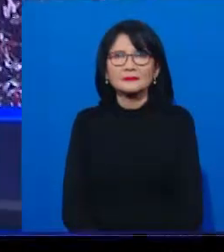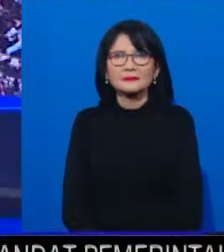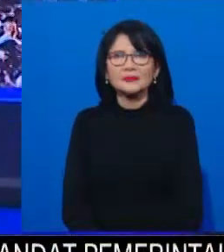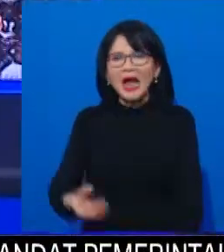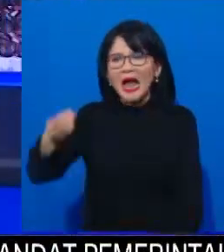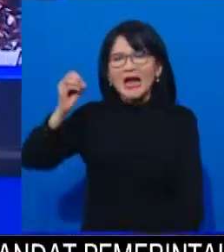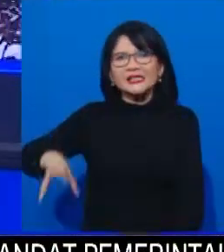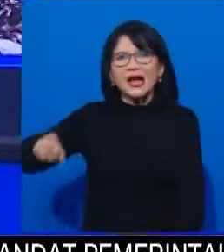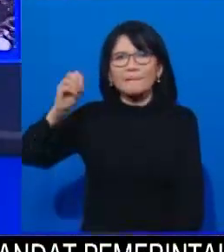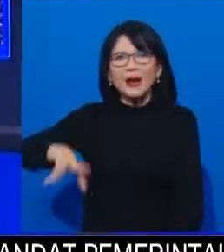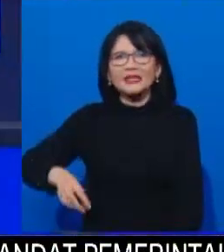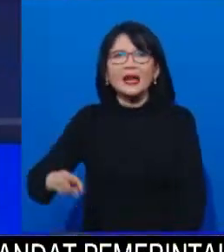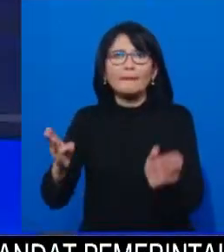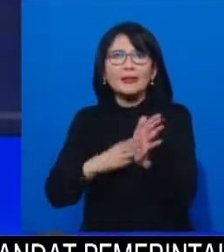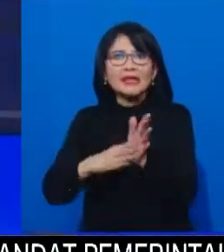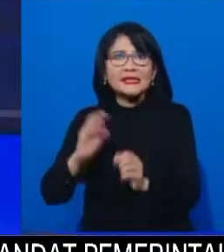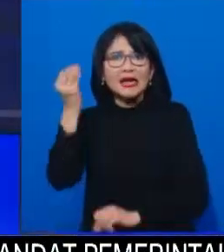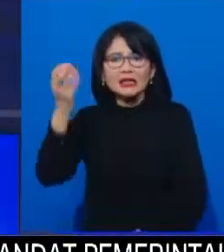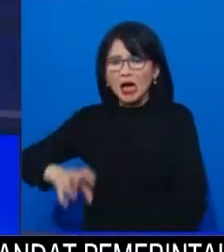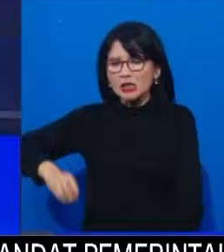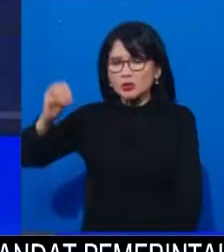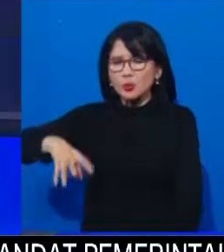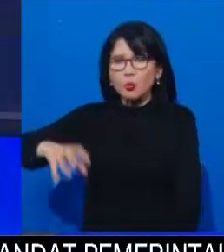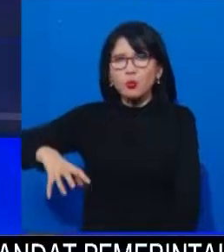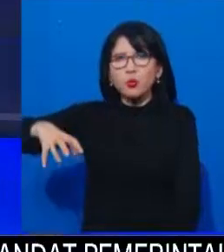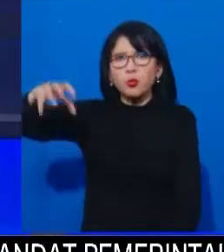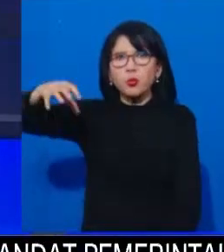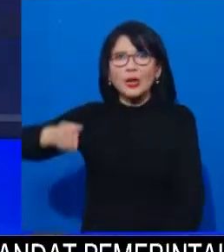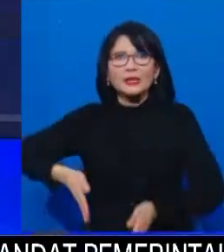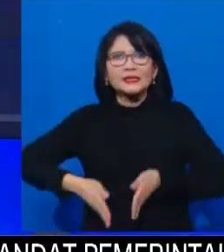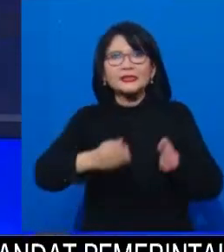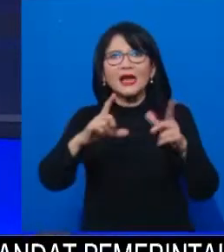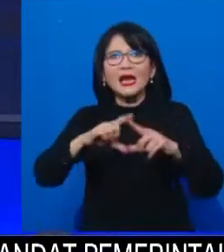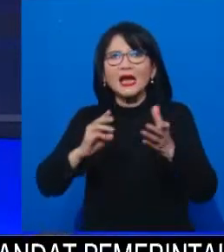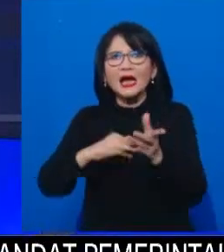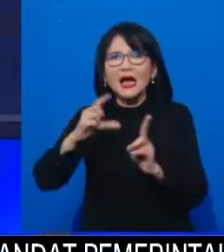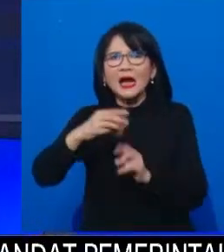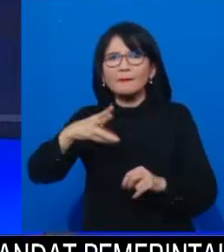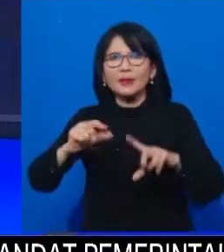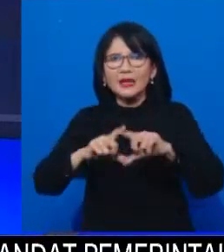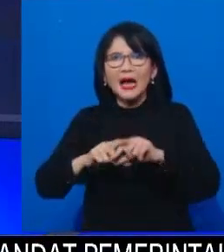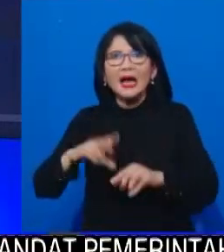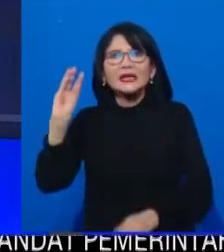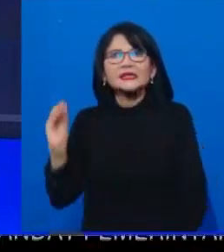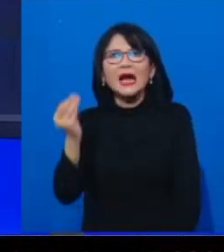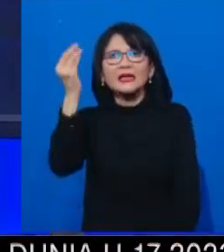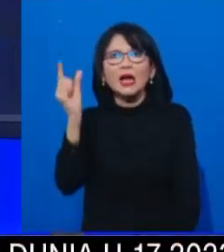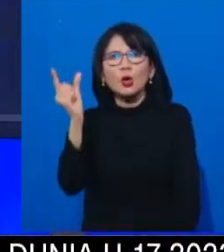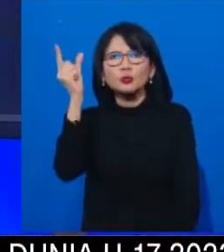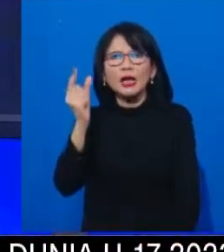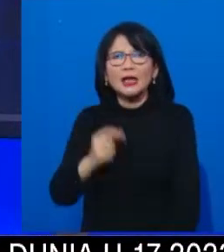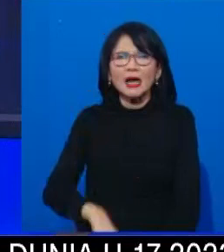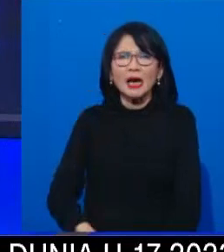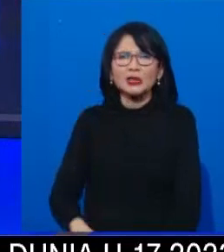Sampah menjadi persoalan di Jakarta, di mana tumpukan sampah di Jalan Ampera 7 Budi Mulia, Pademangan, Jakarta Utara, mengganggu